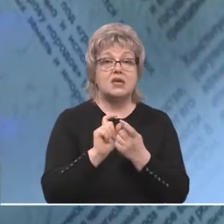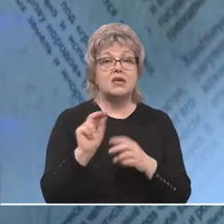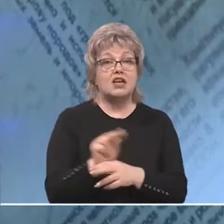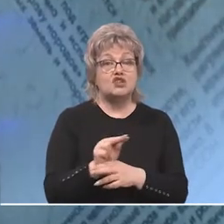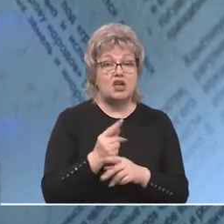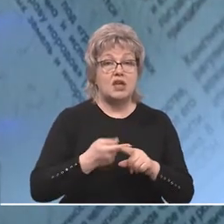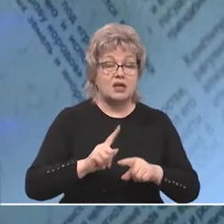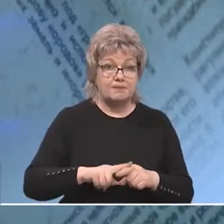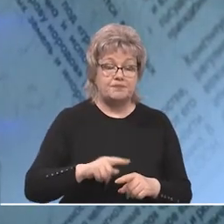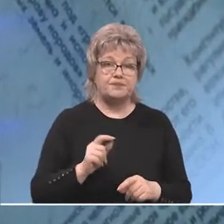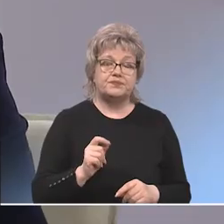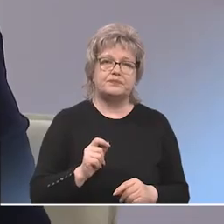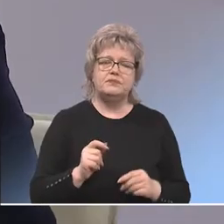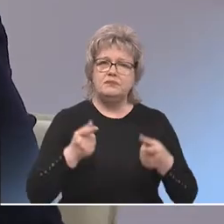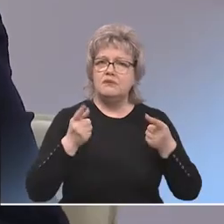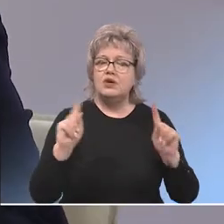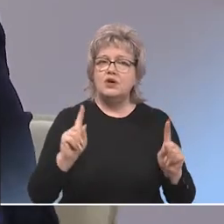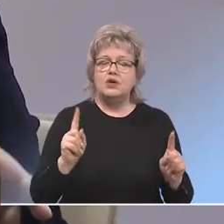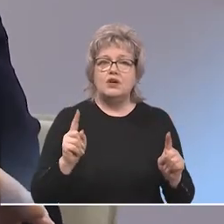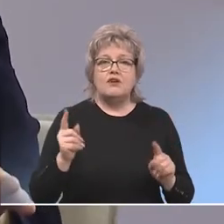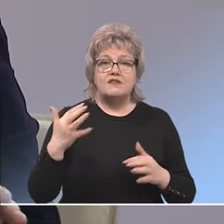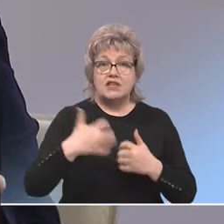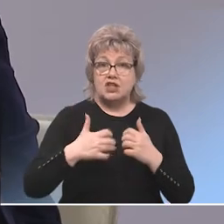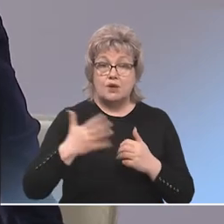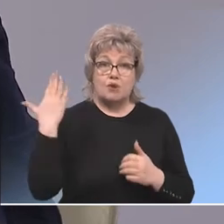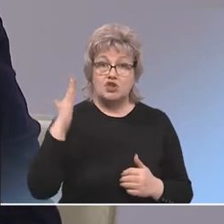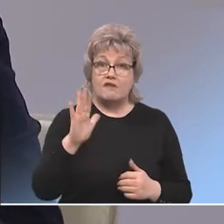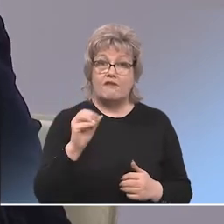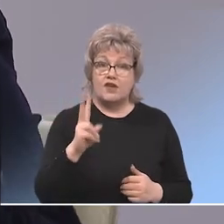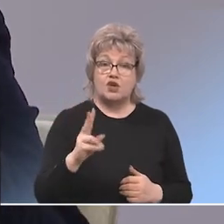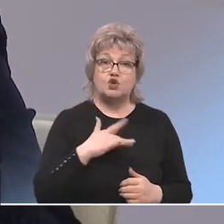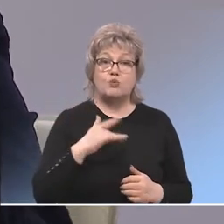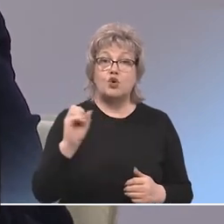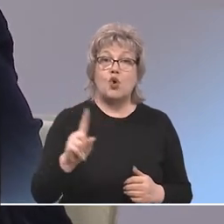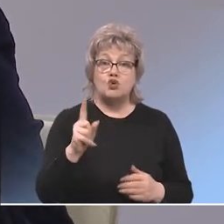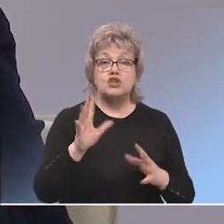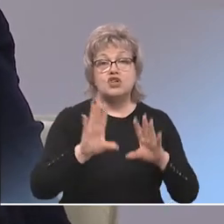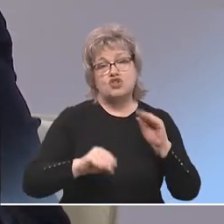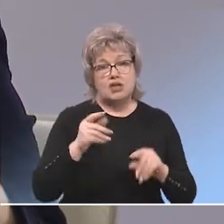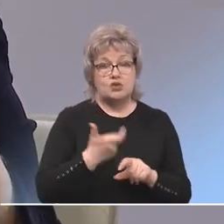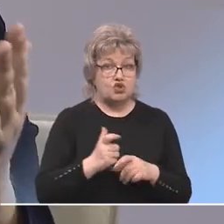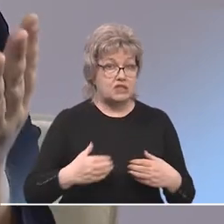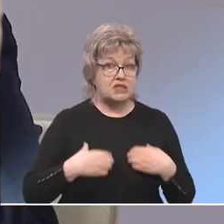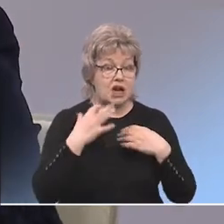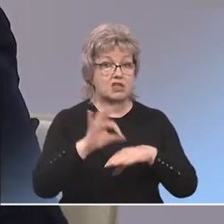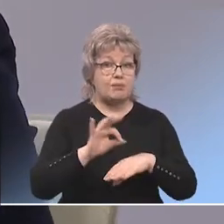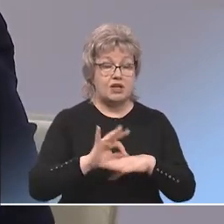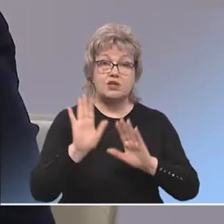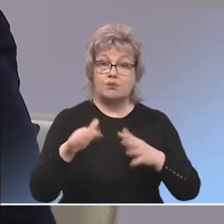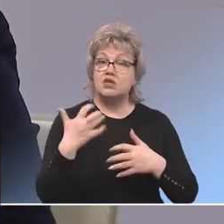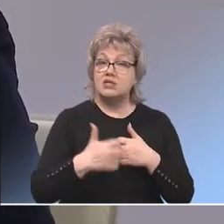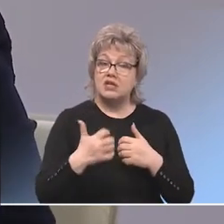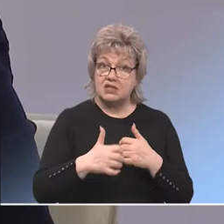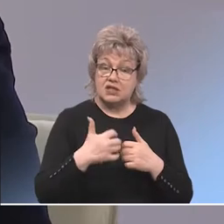ним. На самом деле, еще в середине прошлого века, да, то есть туберкулез считался такой достаточно страшной болезнью, и, наверное, уже после